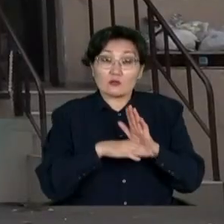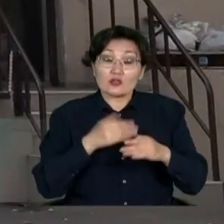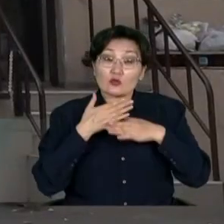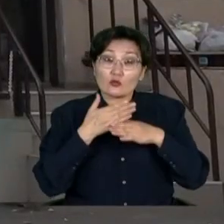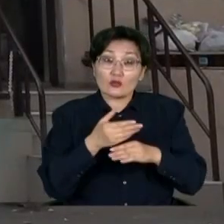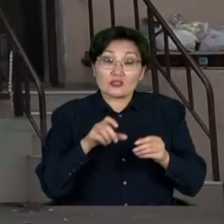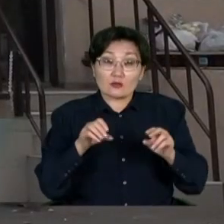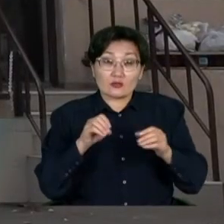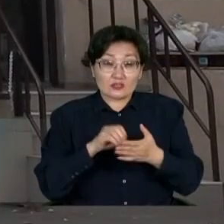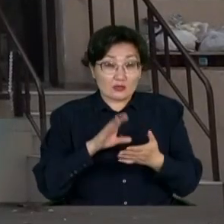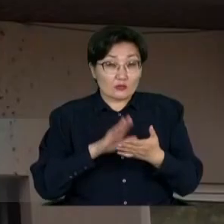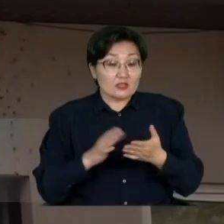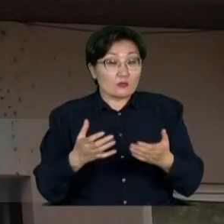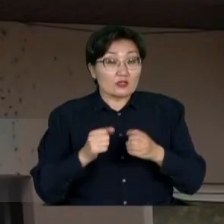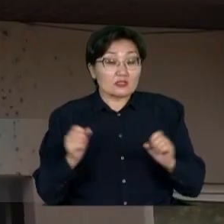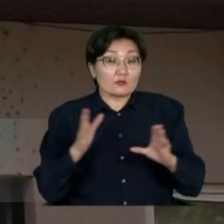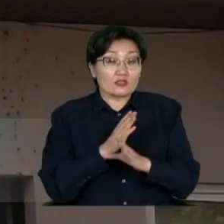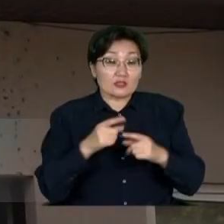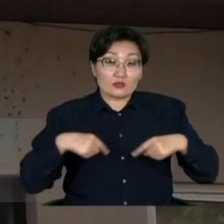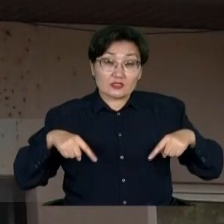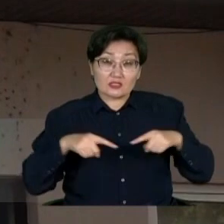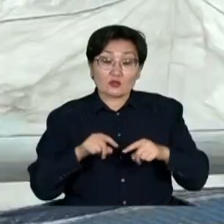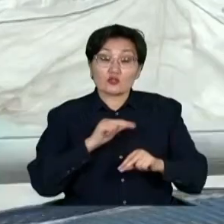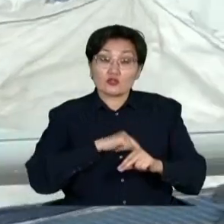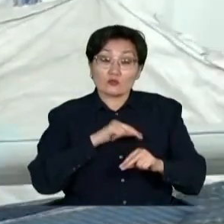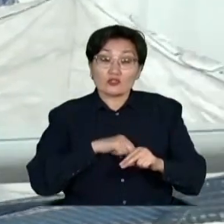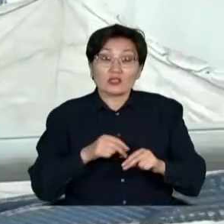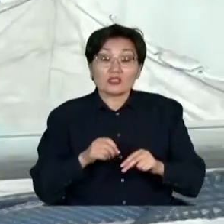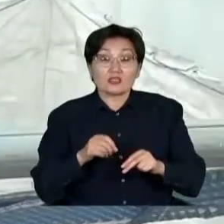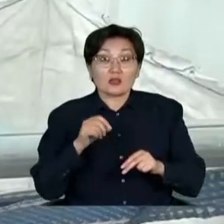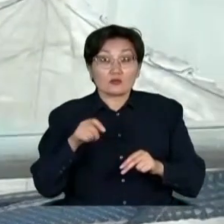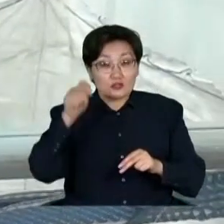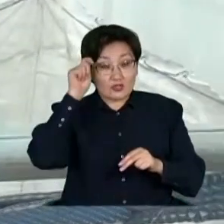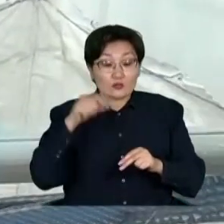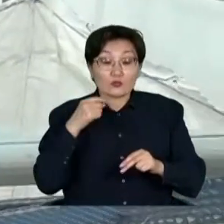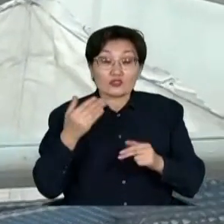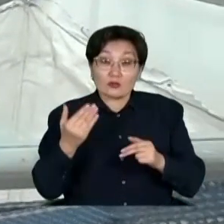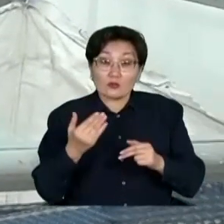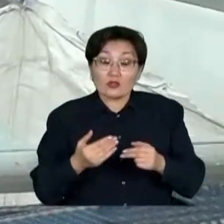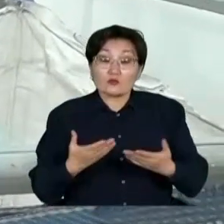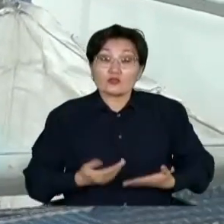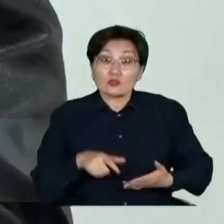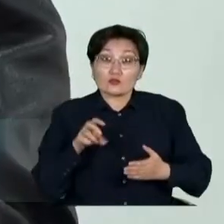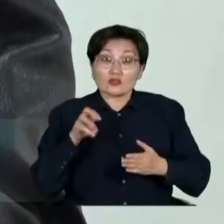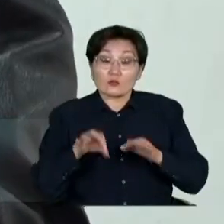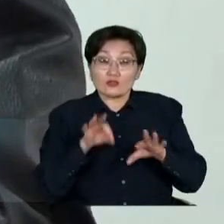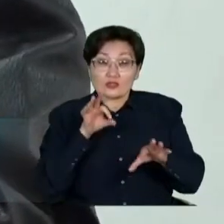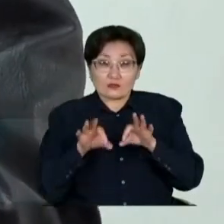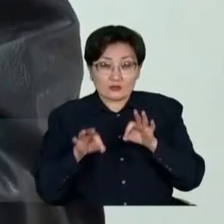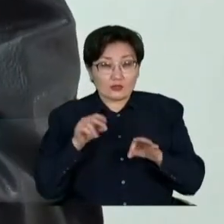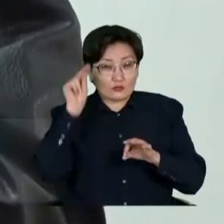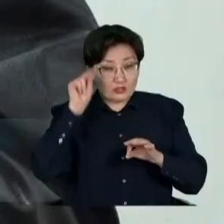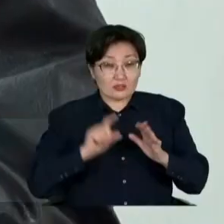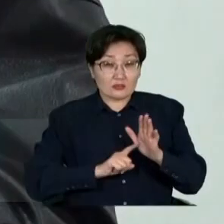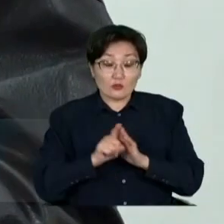қаладағы тұрмыстық қалдықтарды қабылдайтын экологиялық станцияда қызмет ететін Еділ Еркінұлының сөзінше, тұрғындар қоқыс сұрыптауға бейімделіп